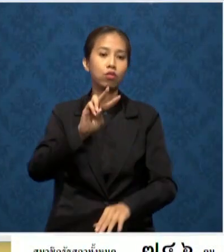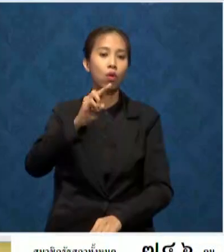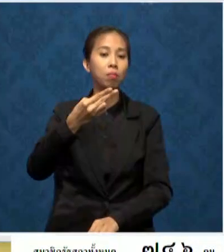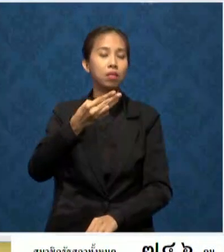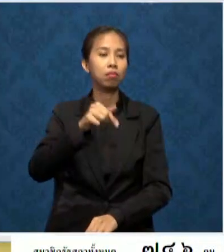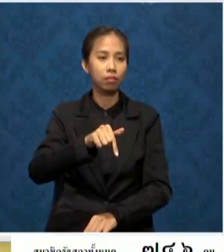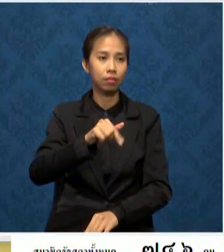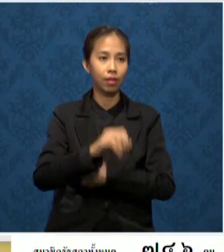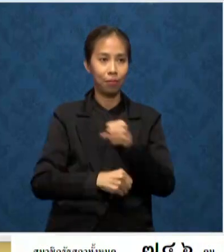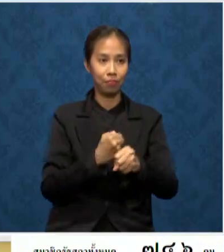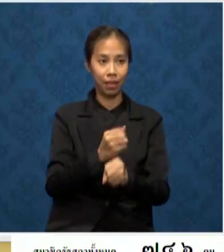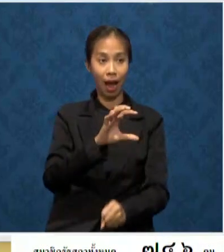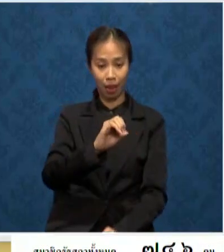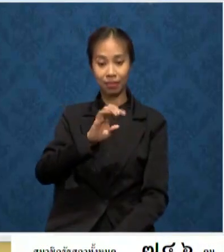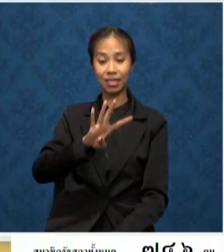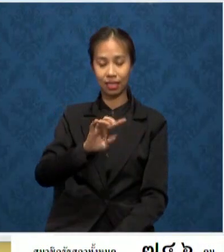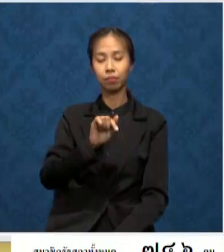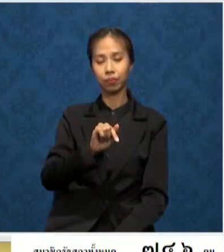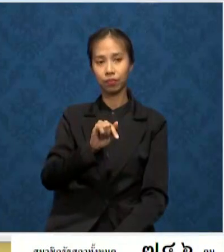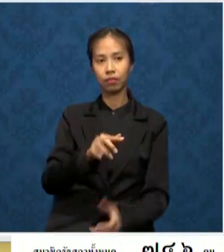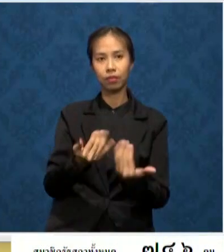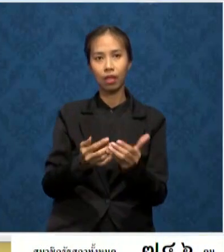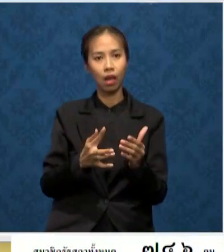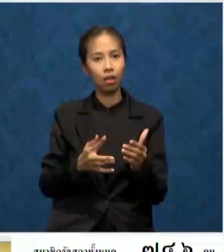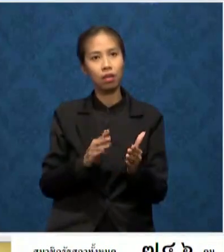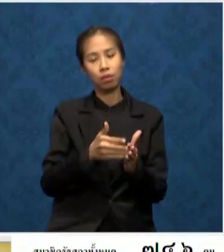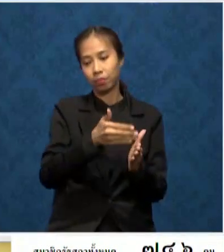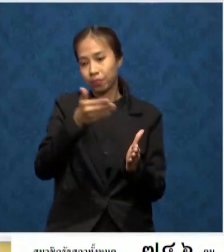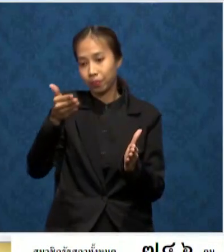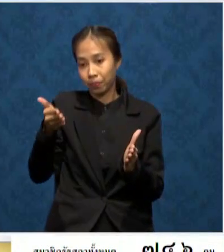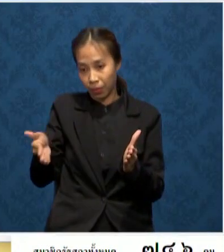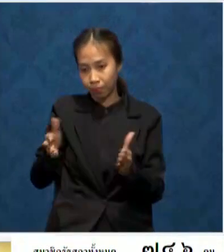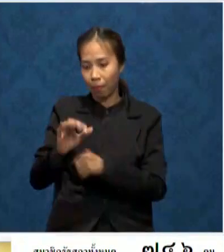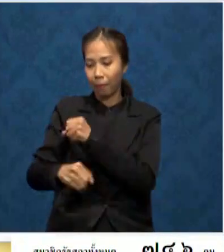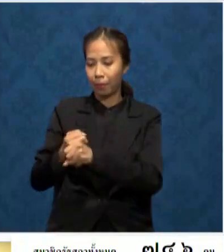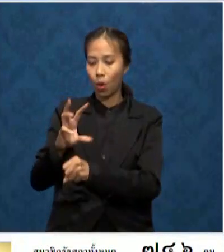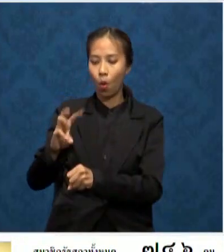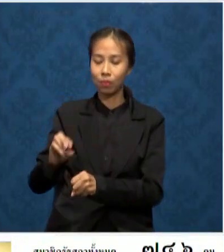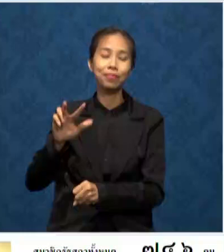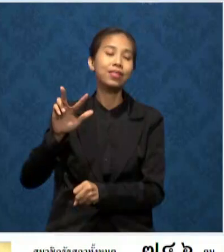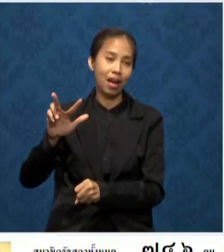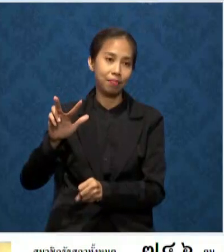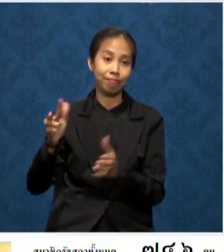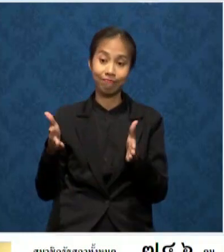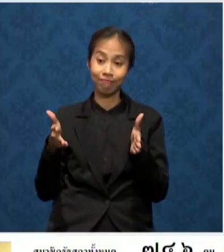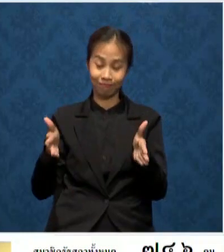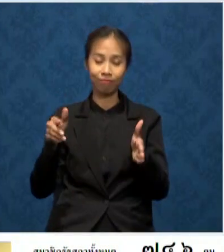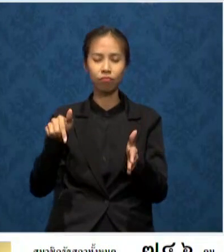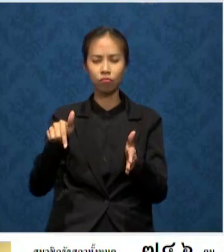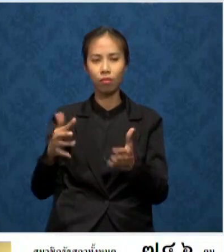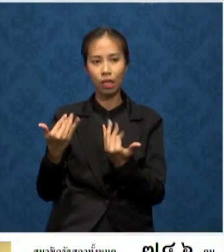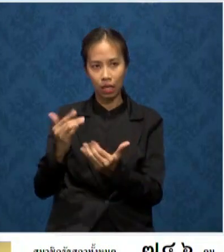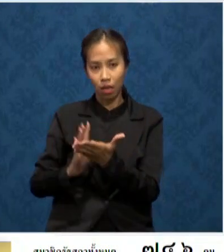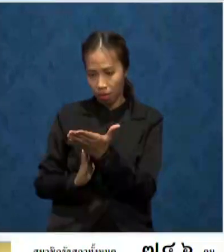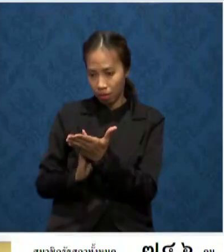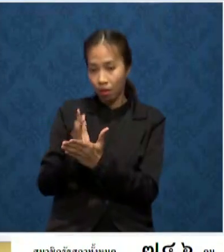ในปี 2554ผมจะตัดบทไปที่ปี 2563 เลยนะครับว่าเราประสบความเสร็